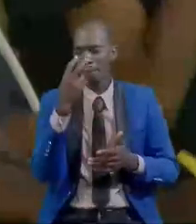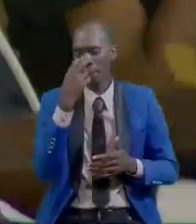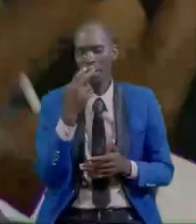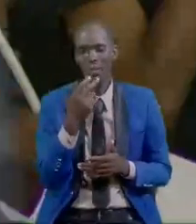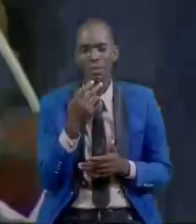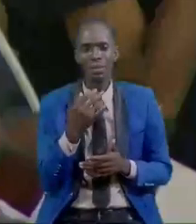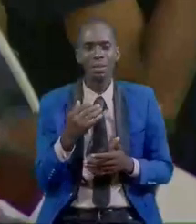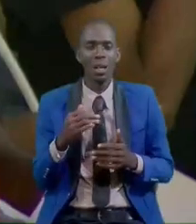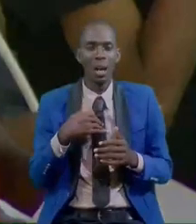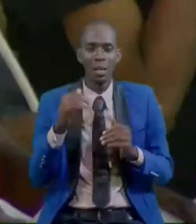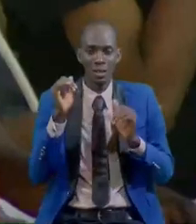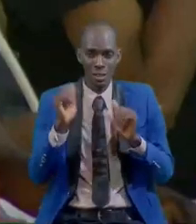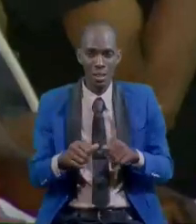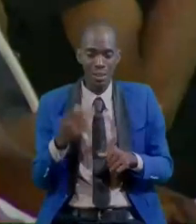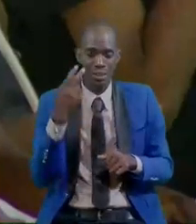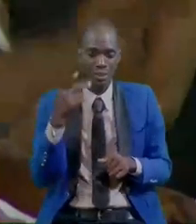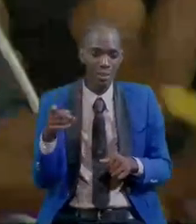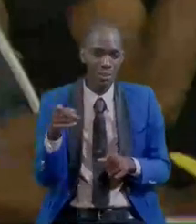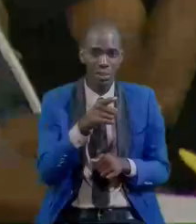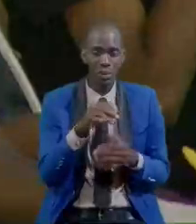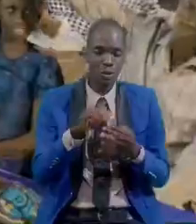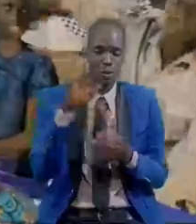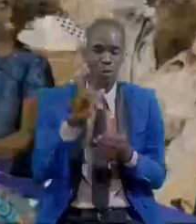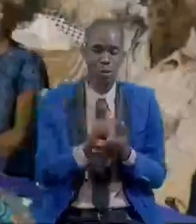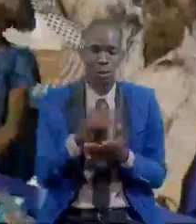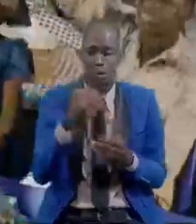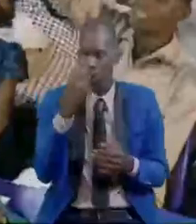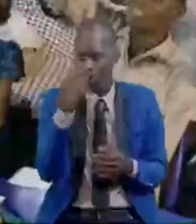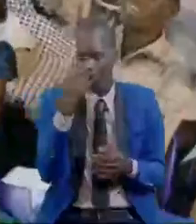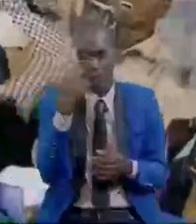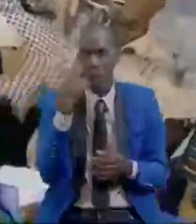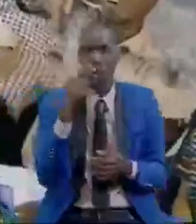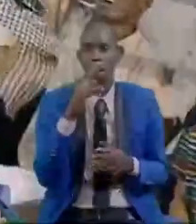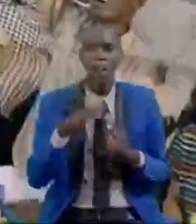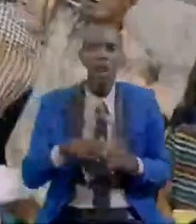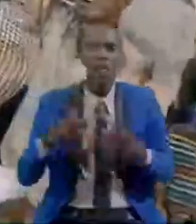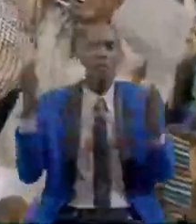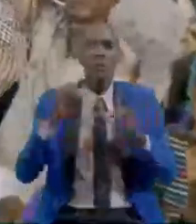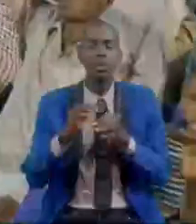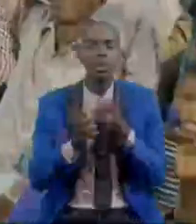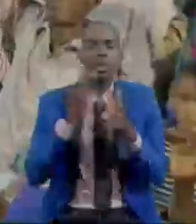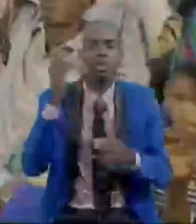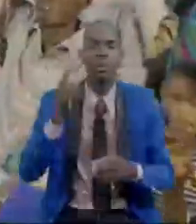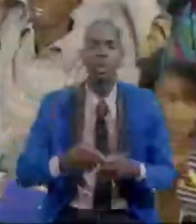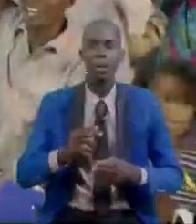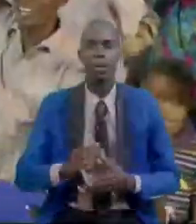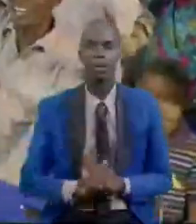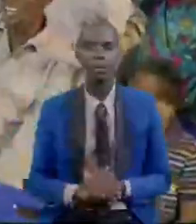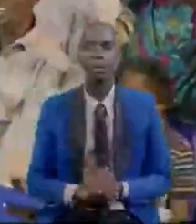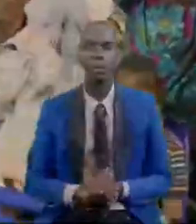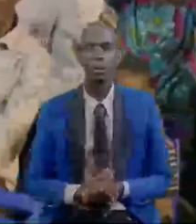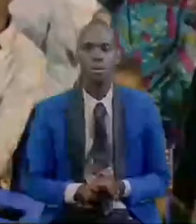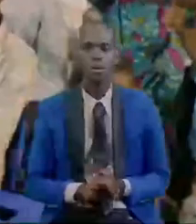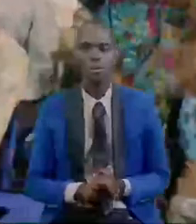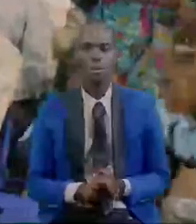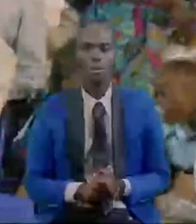Je vois ça spirituellement. Que tes yeux aveugles sont ouverts au nom de Jésus.